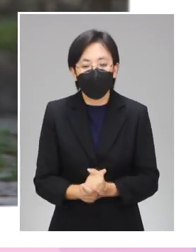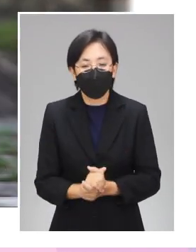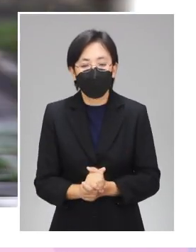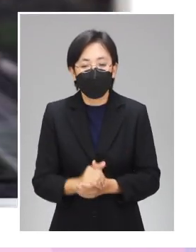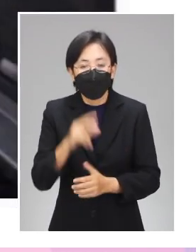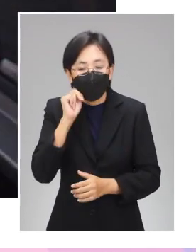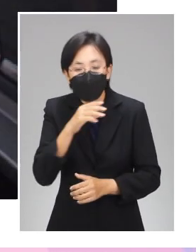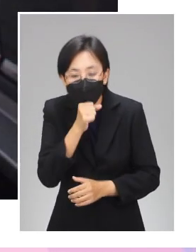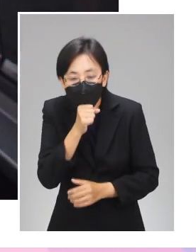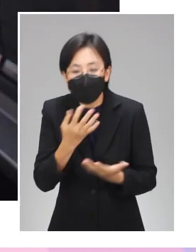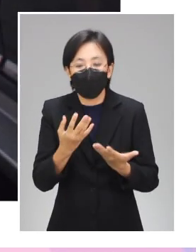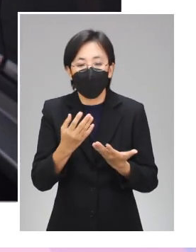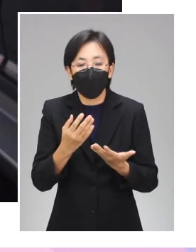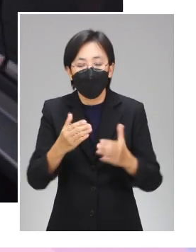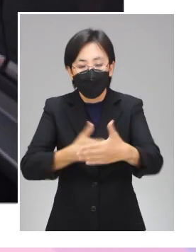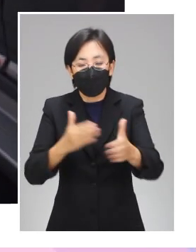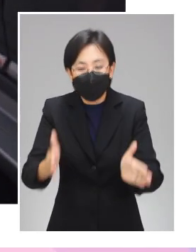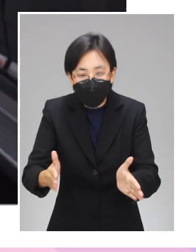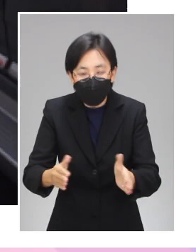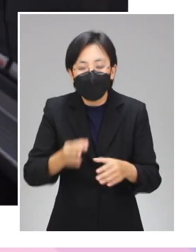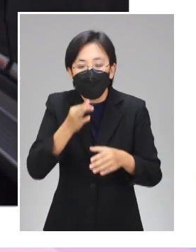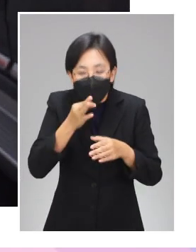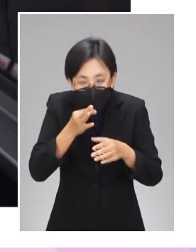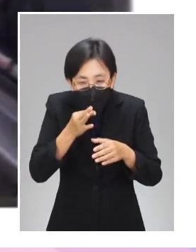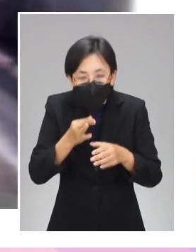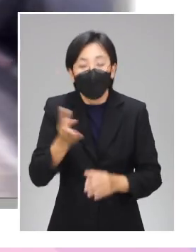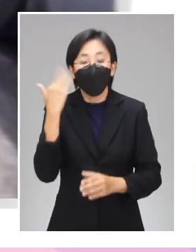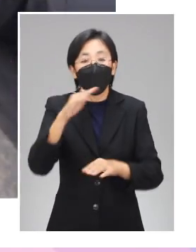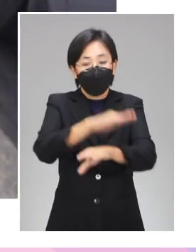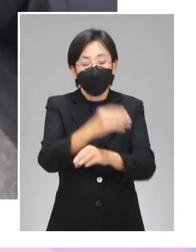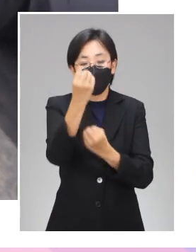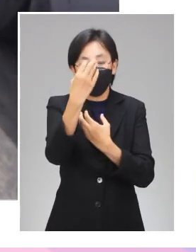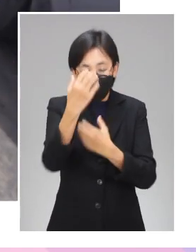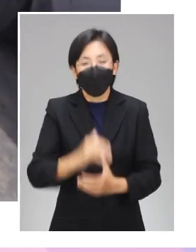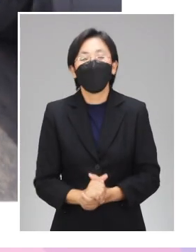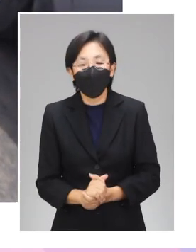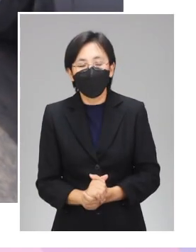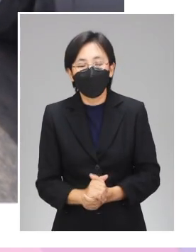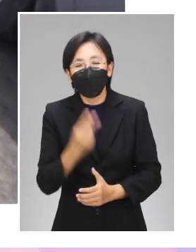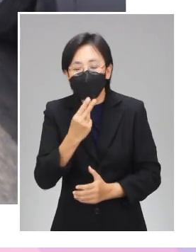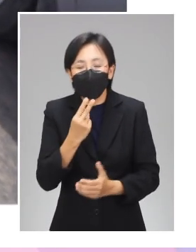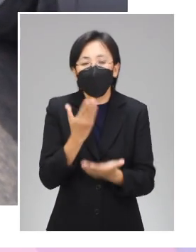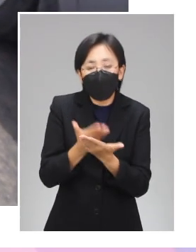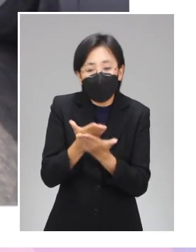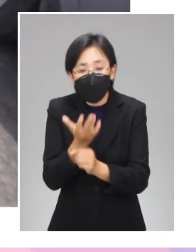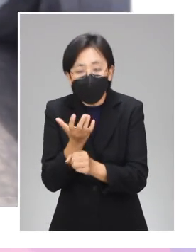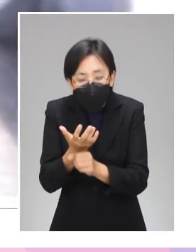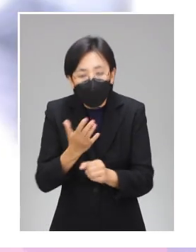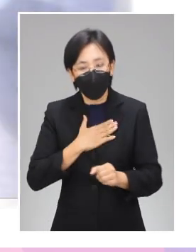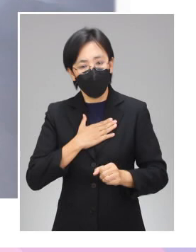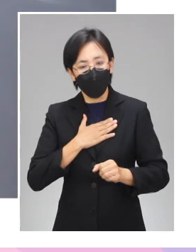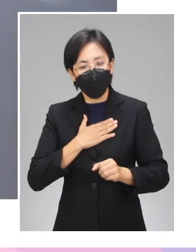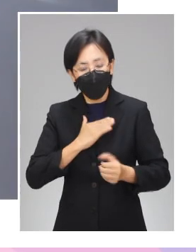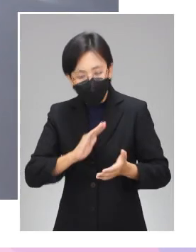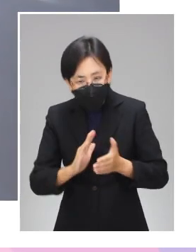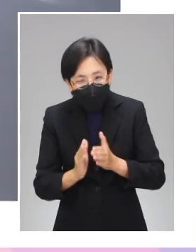ลังซื้อหลอดจากคนที่เคยผ่านไฟแดงแถวนั้นเขายังแบบอึ้งอ่ะแล้วมันเกิดอะไ